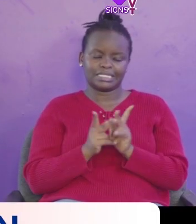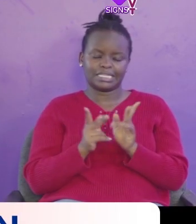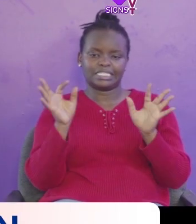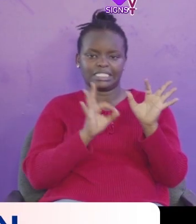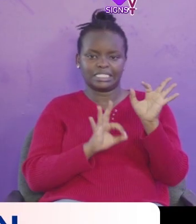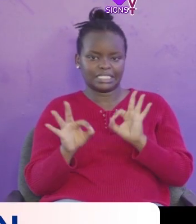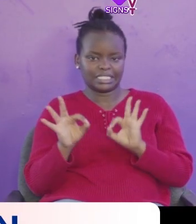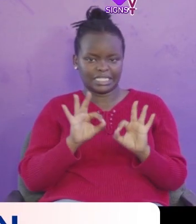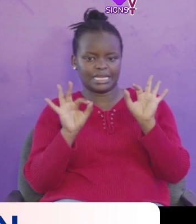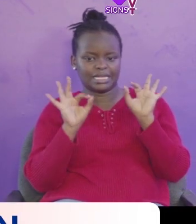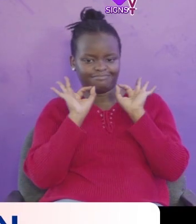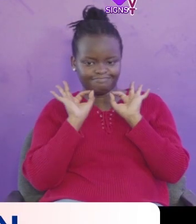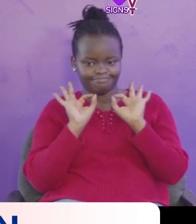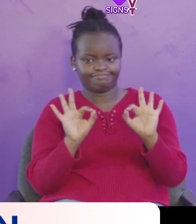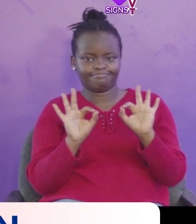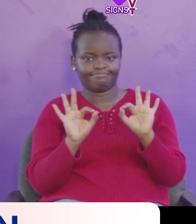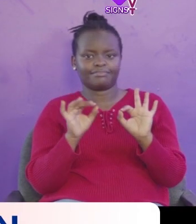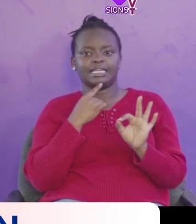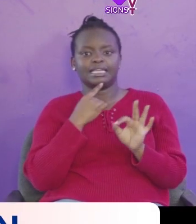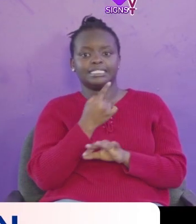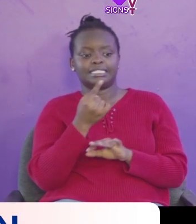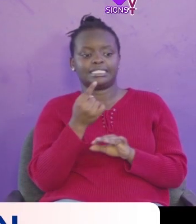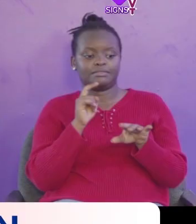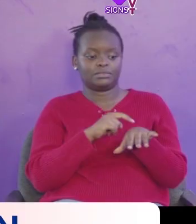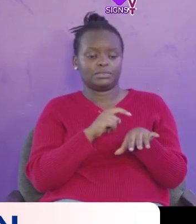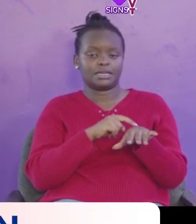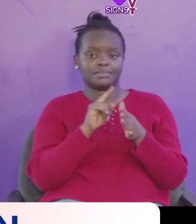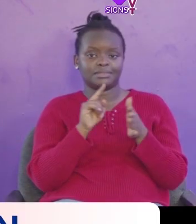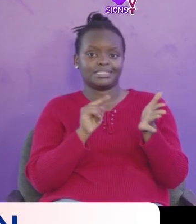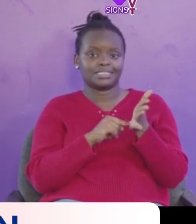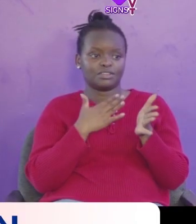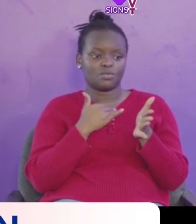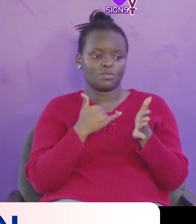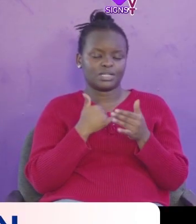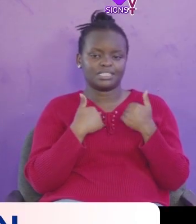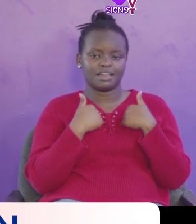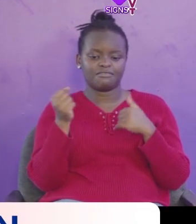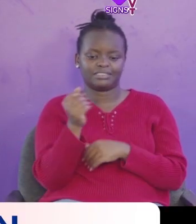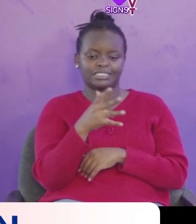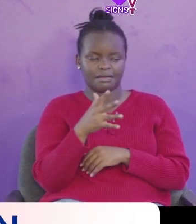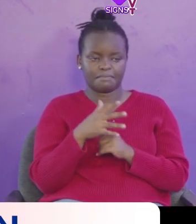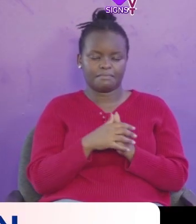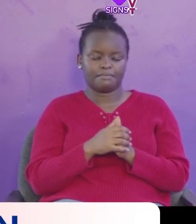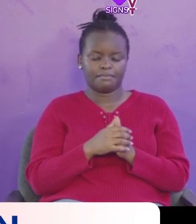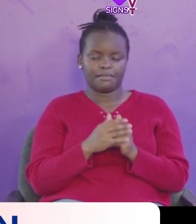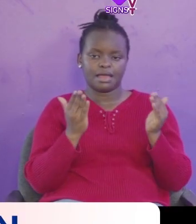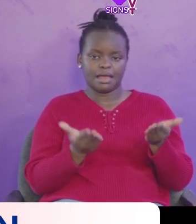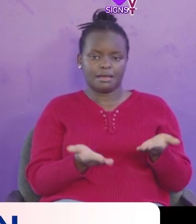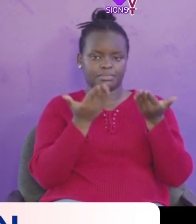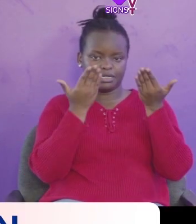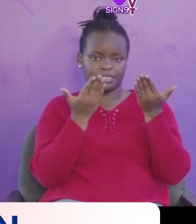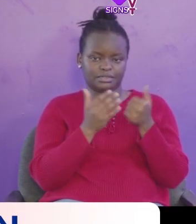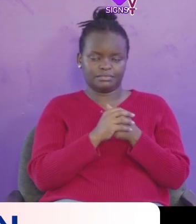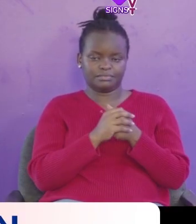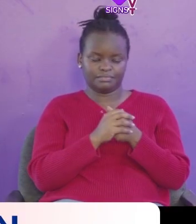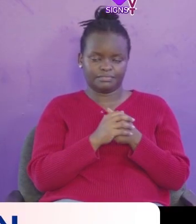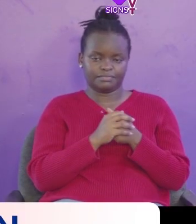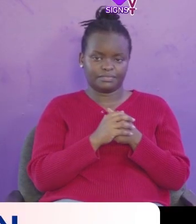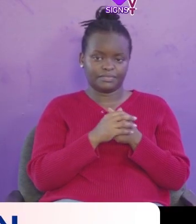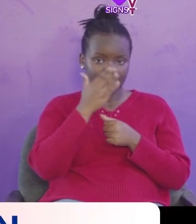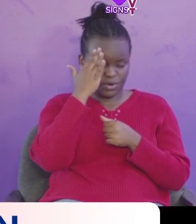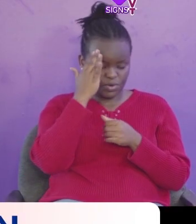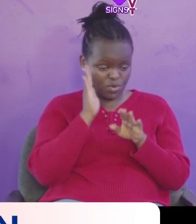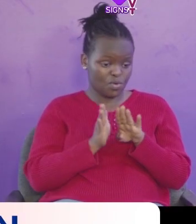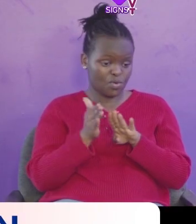and uambie maybe for the period of this time tunataka tukue na Islam upgradation. By the way, wanajua hizo